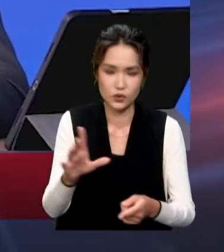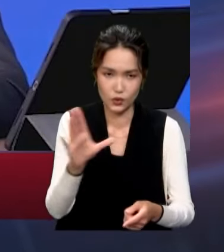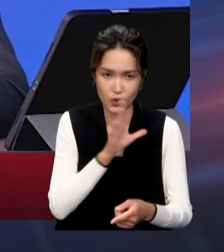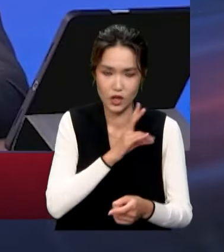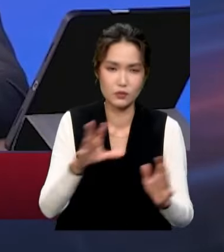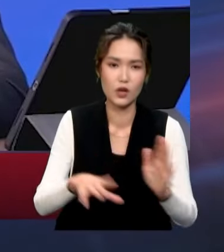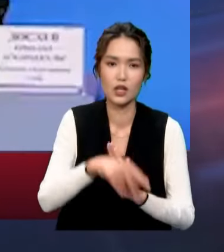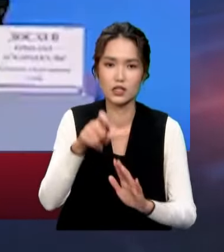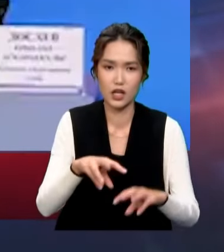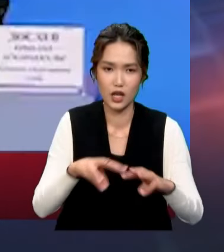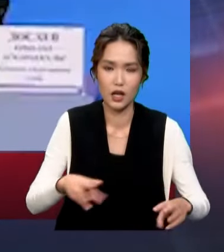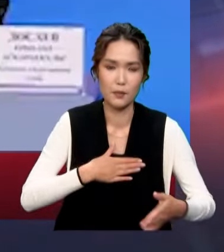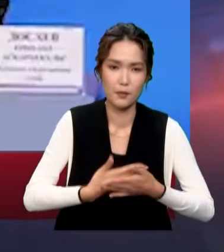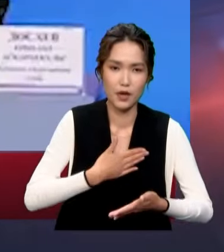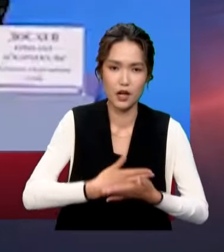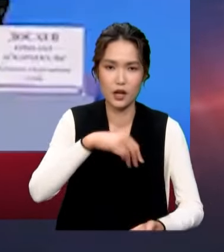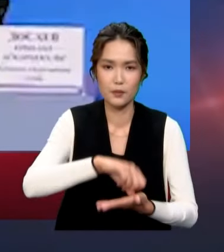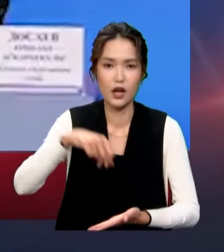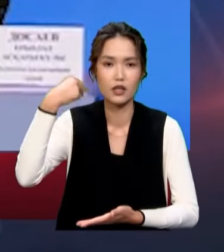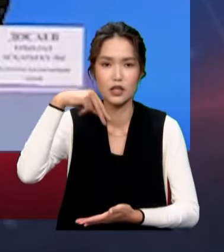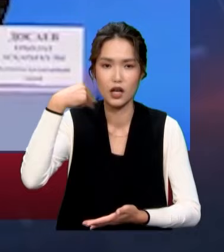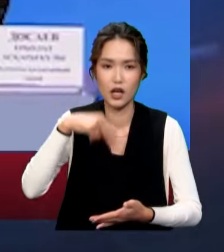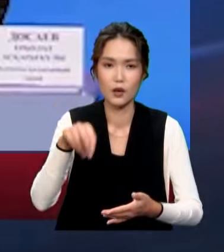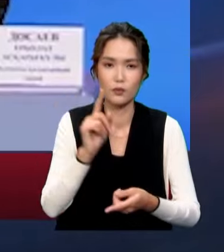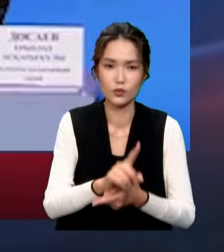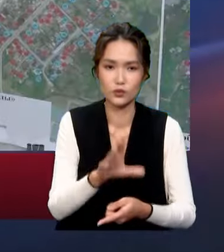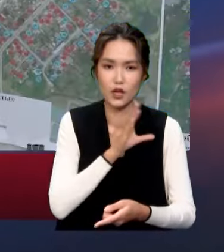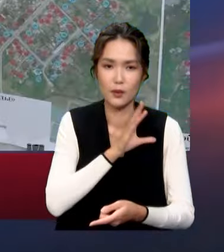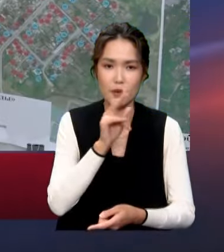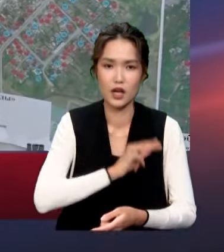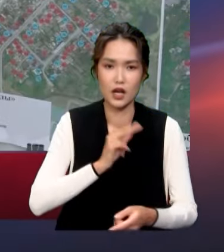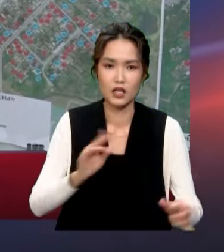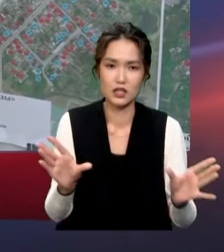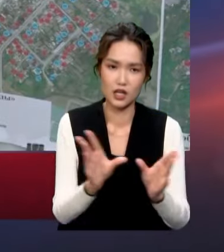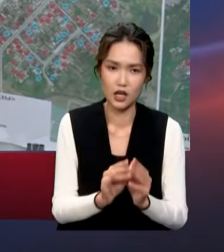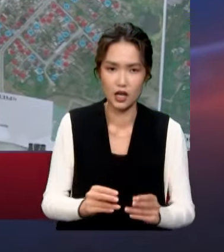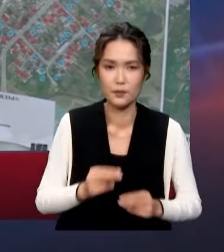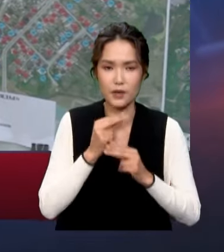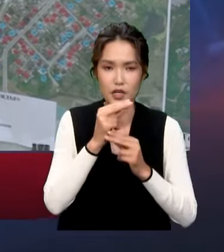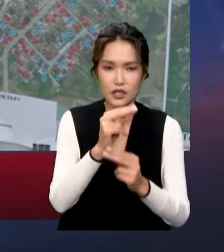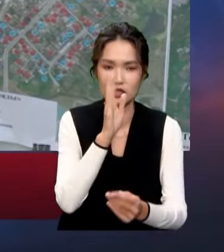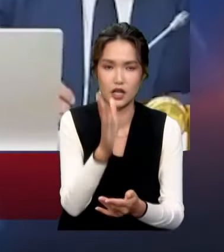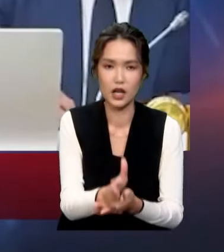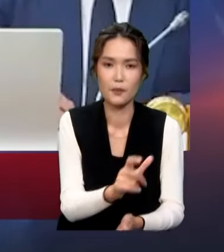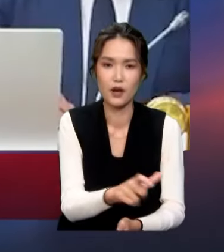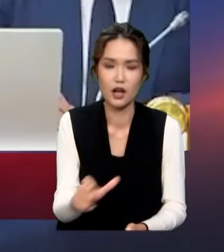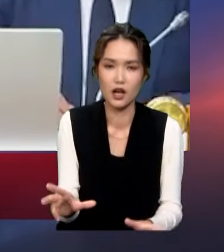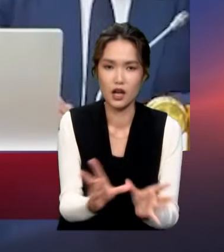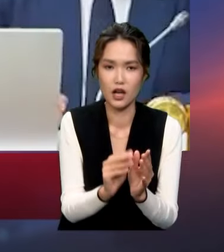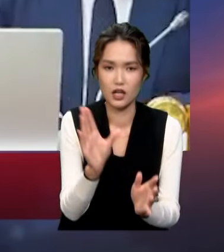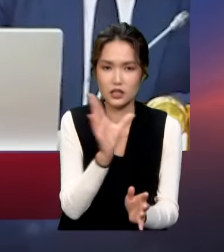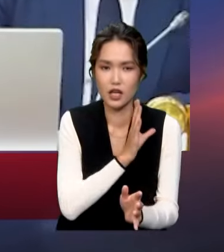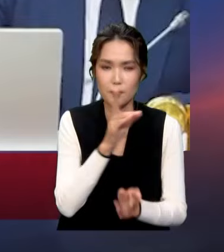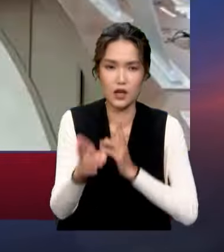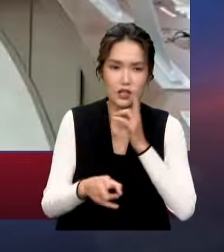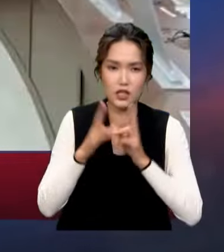депутаты Маслихатов, но и акимы, подчеркнул президент. И при этом они должны работать вместе над решением проблем общества. Поэтому